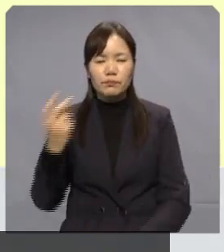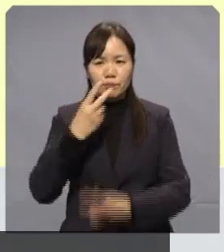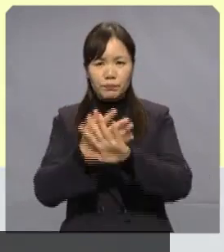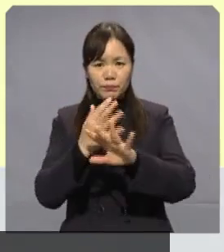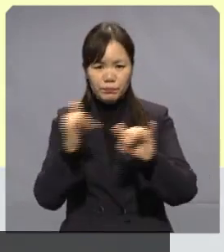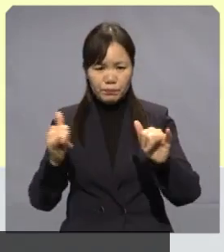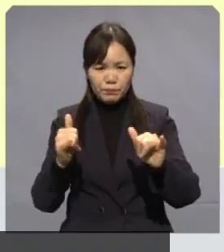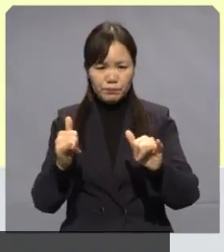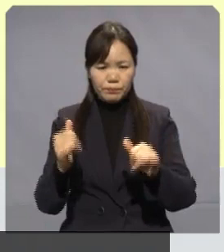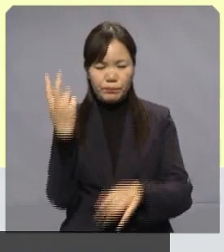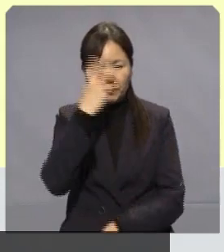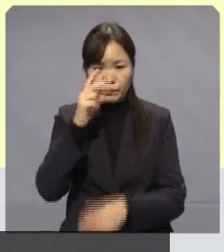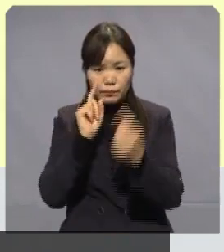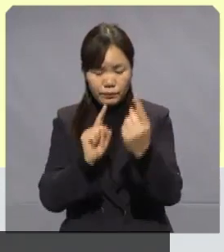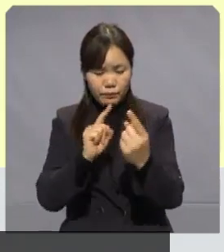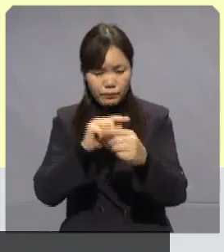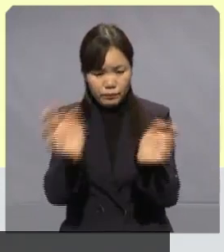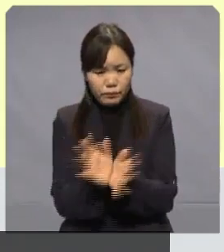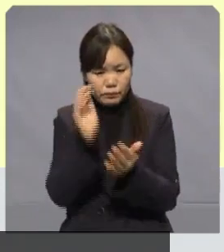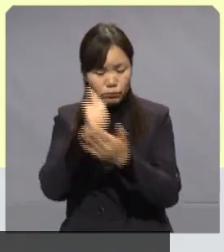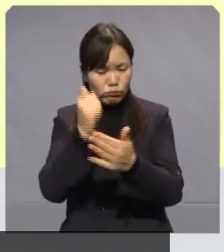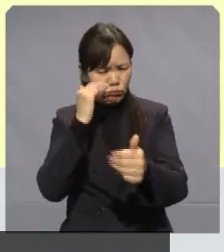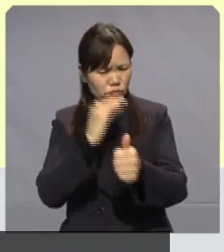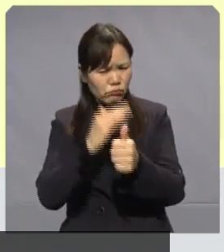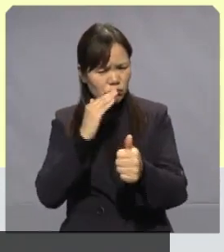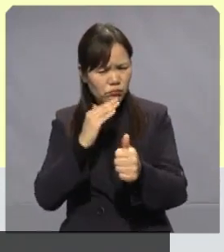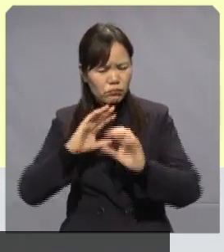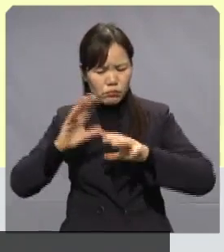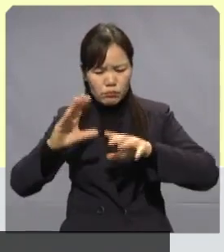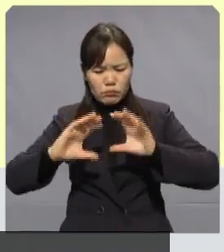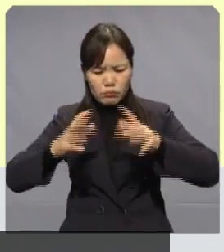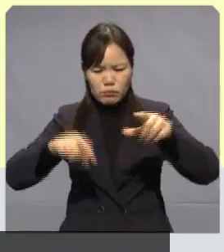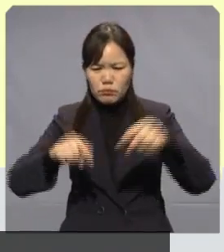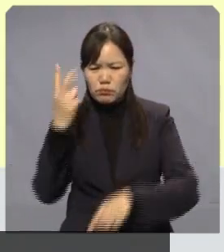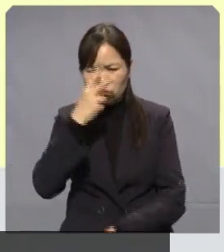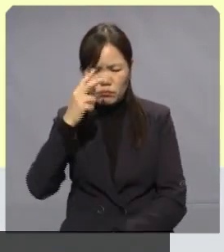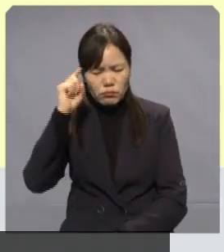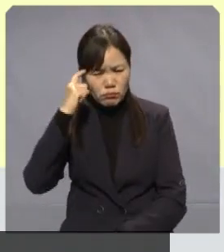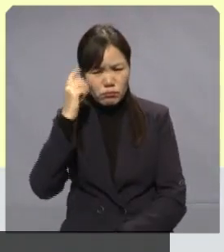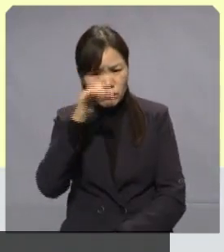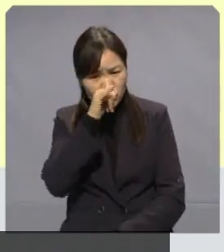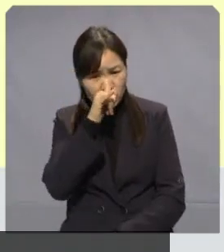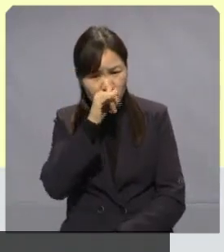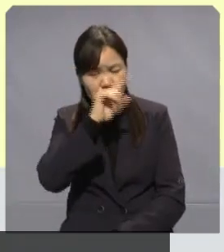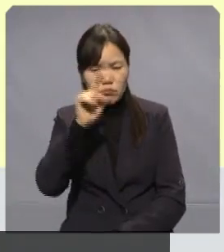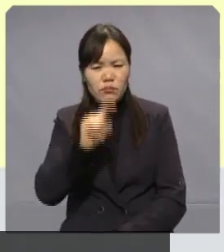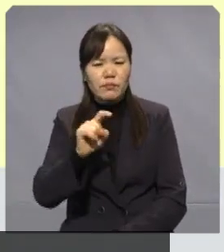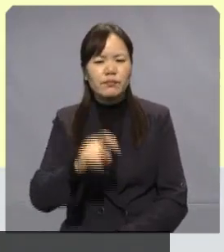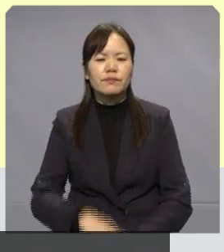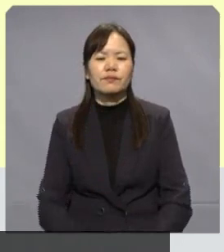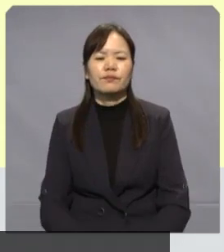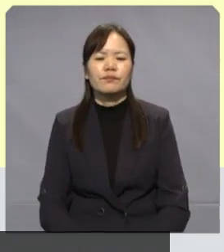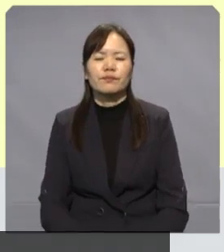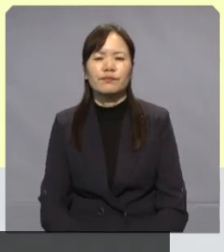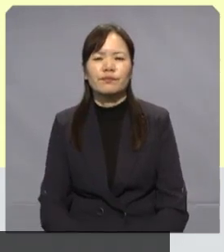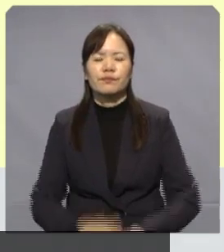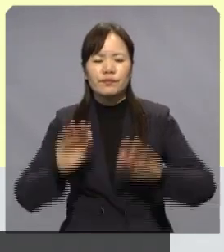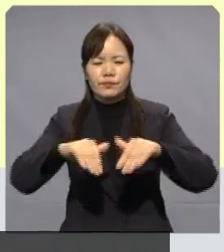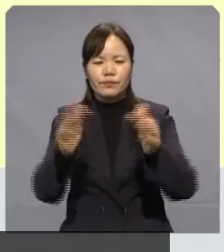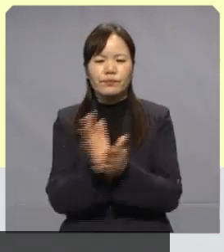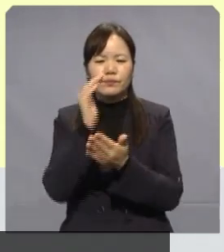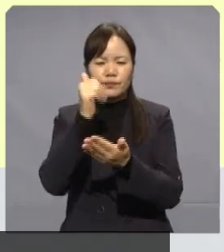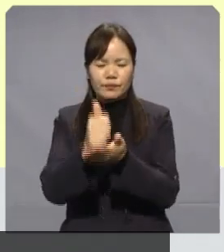관계자는 조사 대상인 장관이 해임 국정조사 의지가 있는 것이냐 반문을 했는데요. 자 지금 뭐